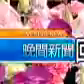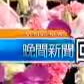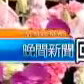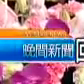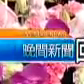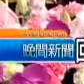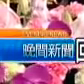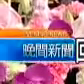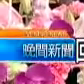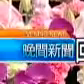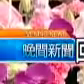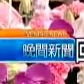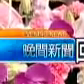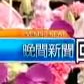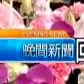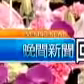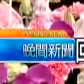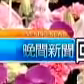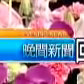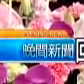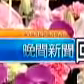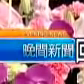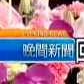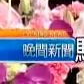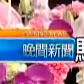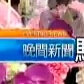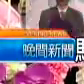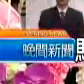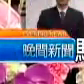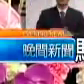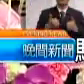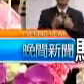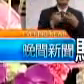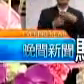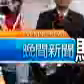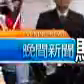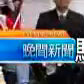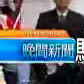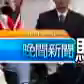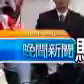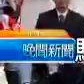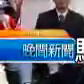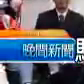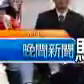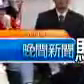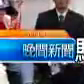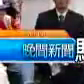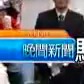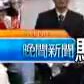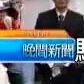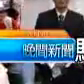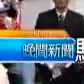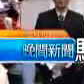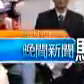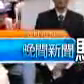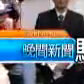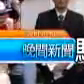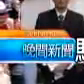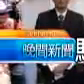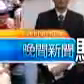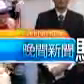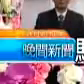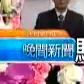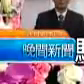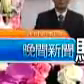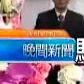两岸关系，马总统多琢磨于国内议题，以改革开创、追求社会公益为题，提出缩小贫富差距，实现社会的公